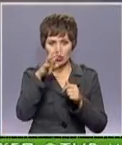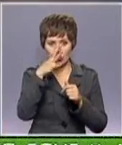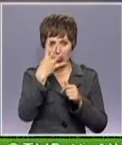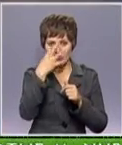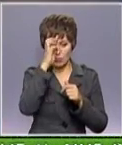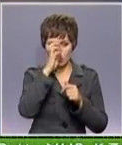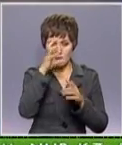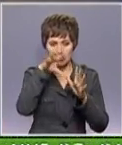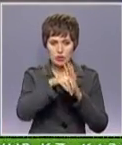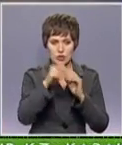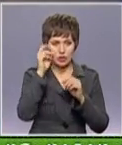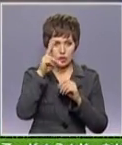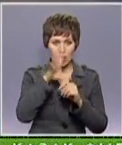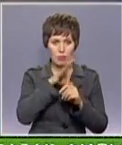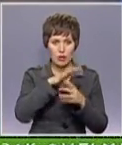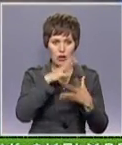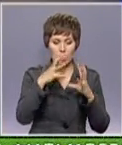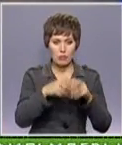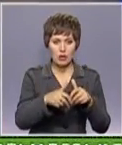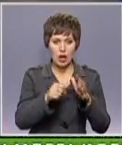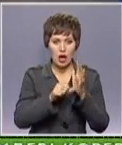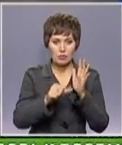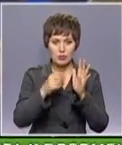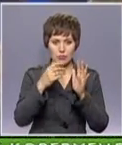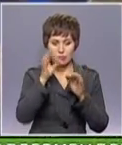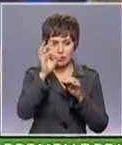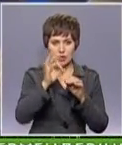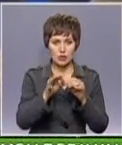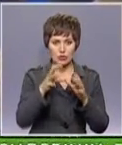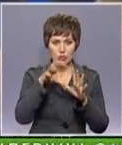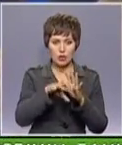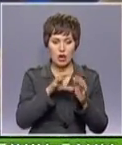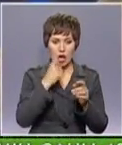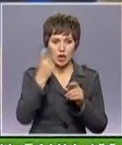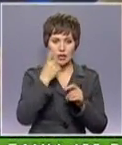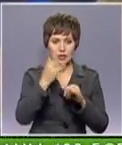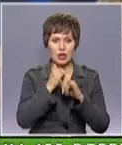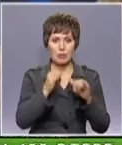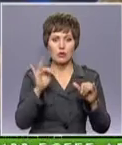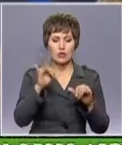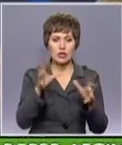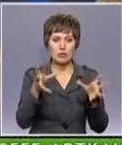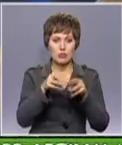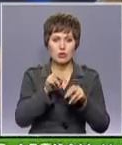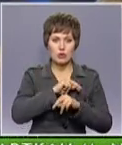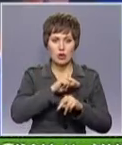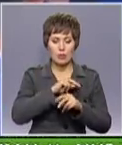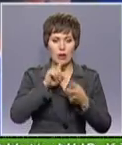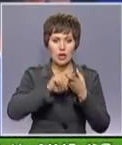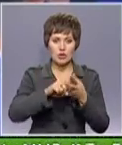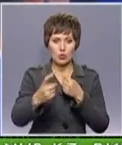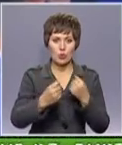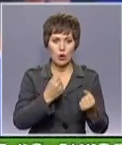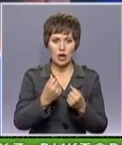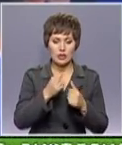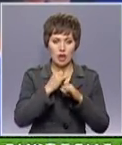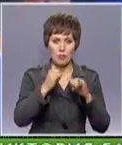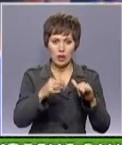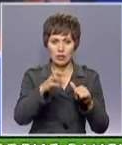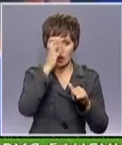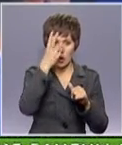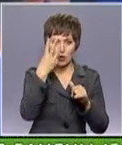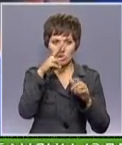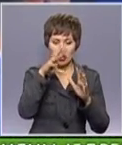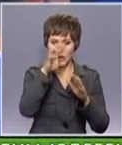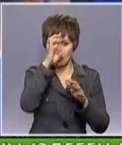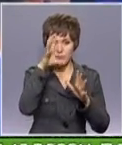мүше. Оларға бүкіл әлемдік ішкі өнімнің 60% тиесілі. Биылғы жолдауда экономикалық даму және әріптестік ұйымымен байланысты нығайту дамыған 30 елдің